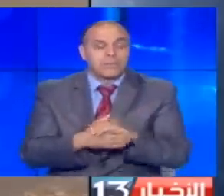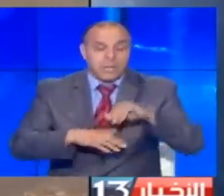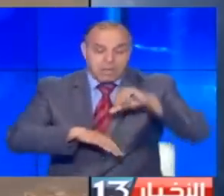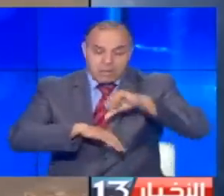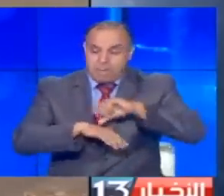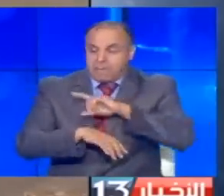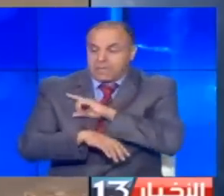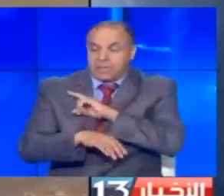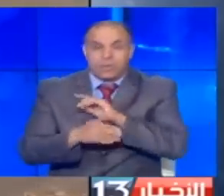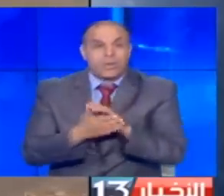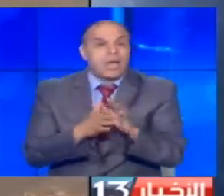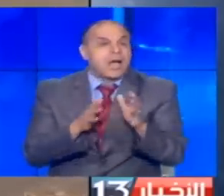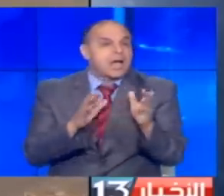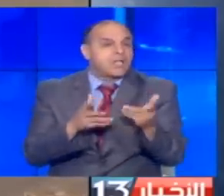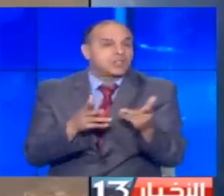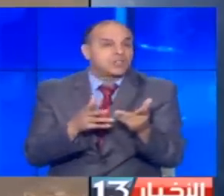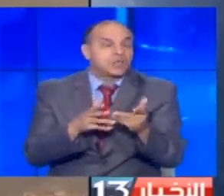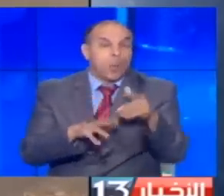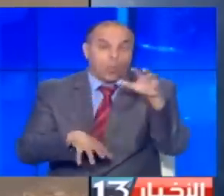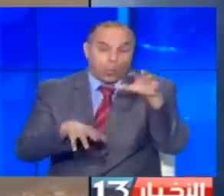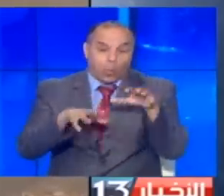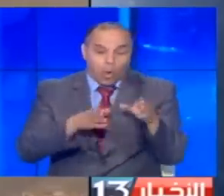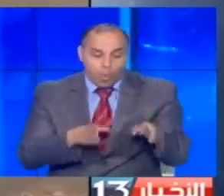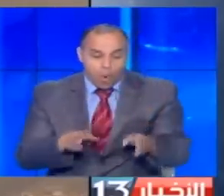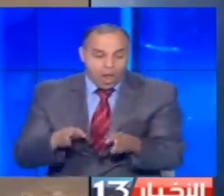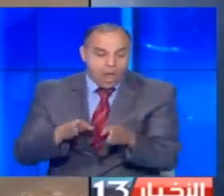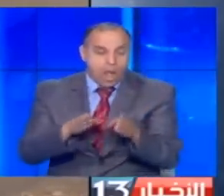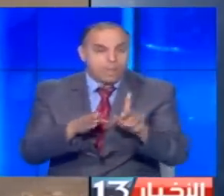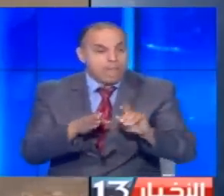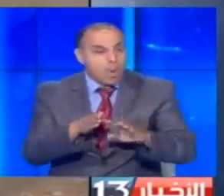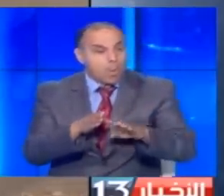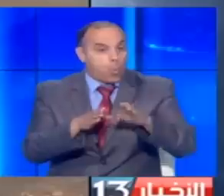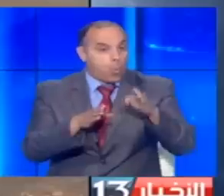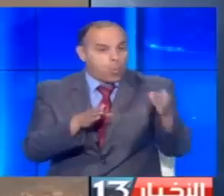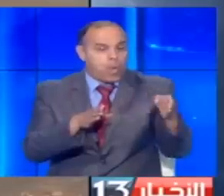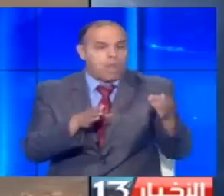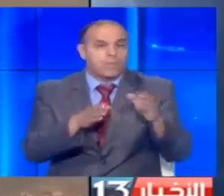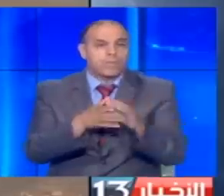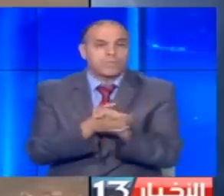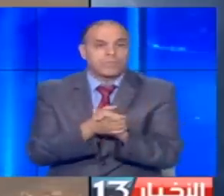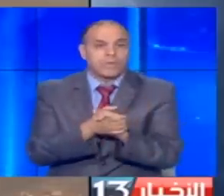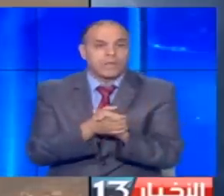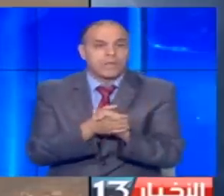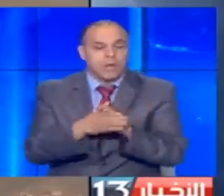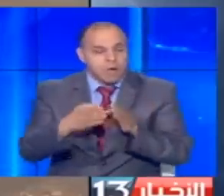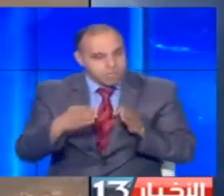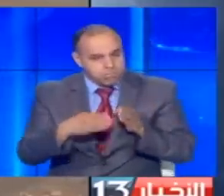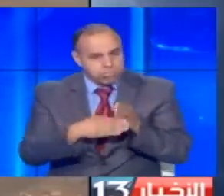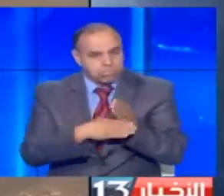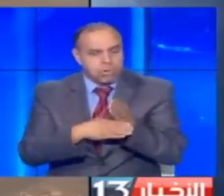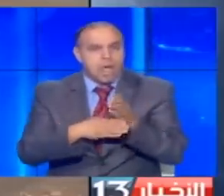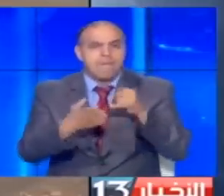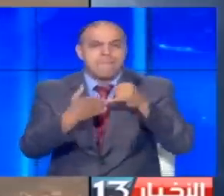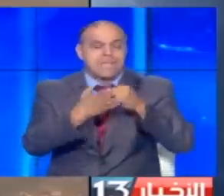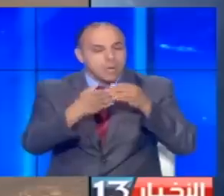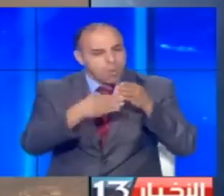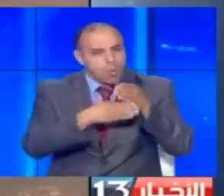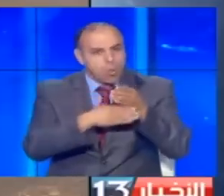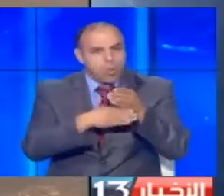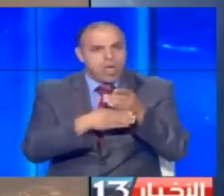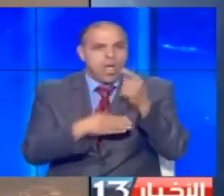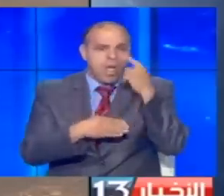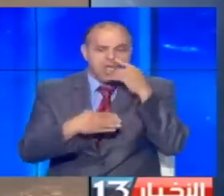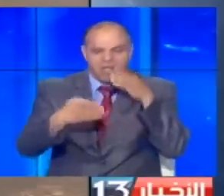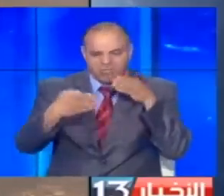مدنين باعتبار ان النزول الاوديه ال ال ال ال ال اللبنانيه سوق ان ال المدينه خلفت عطلا